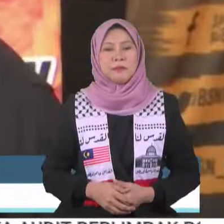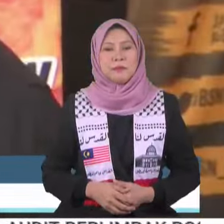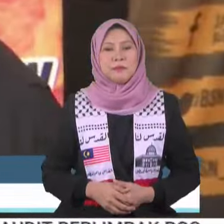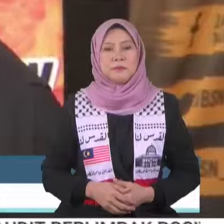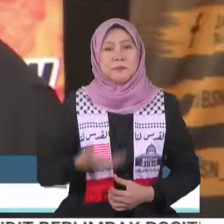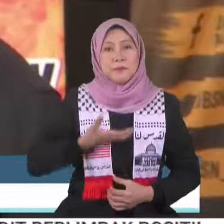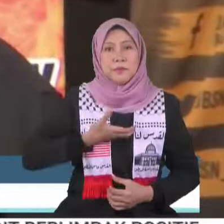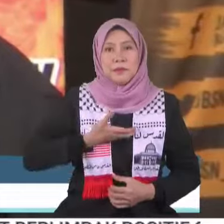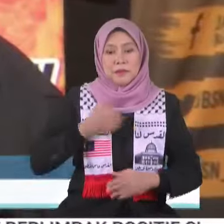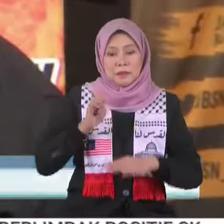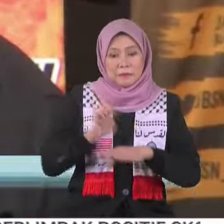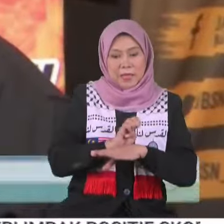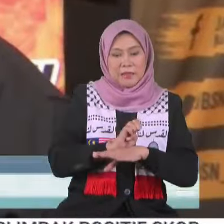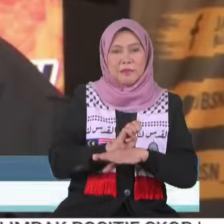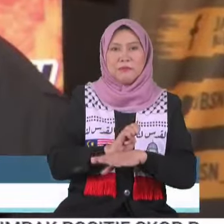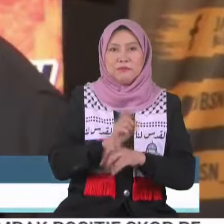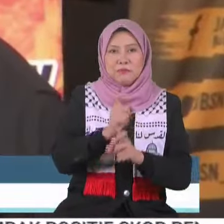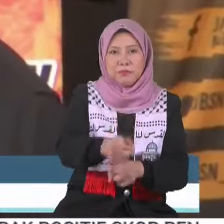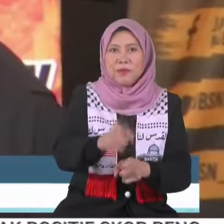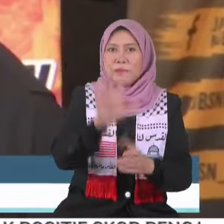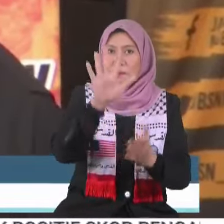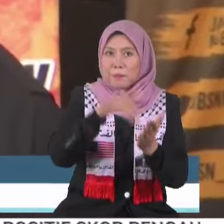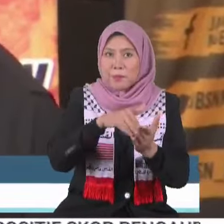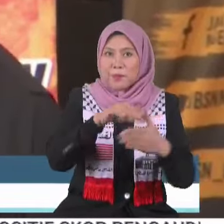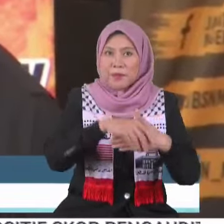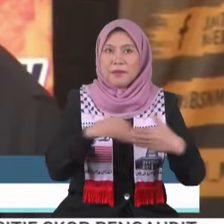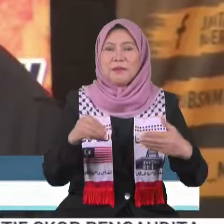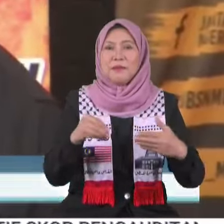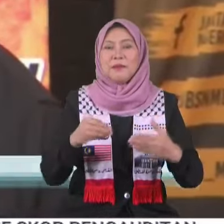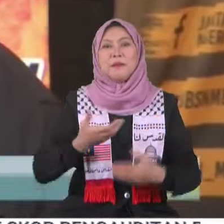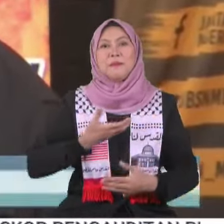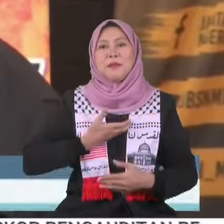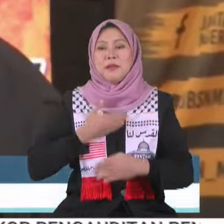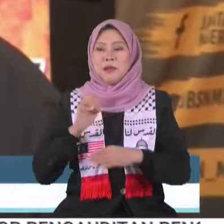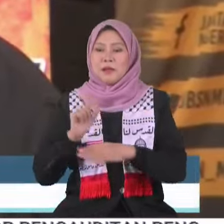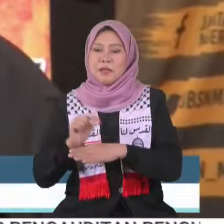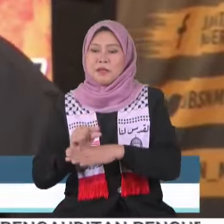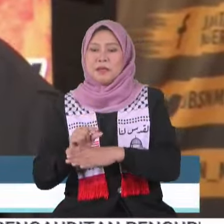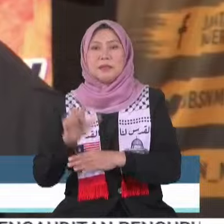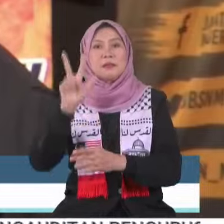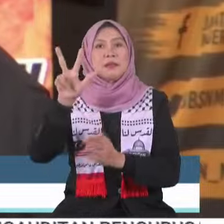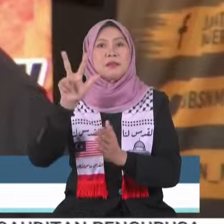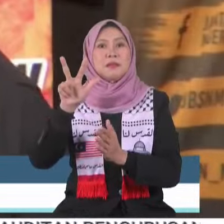Pingat emas kita akan bagi RM5,000 untuk pingat emas, pingat gangsa tiga,